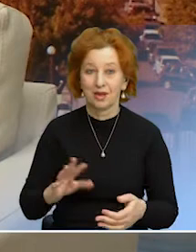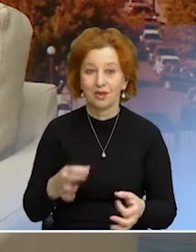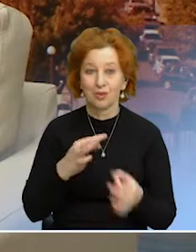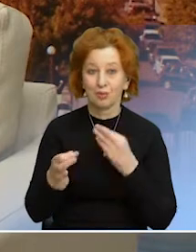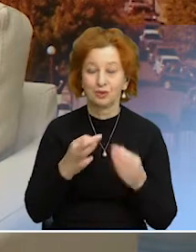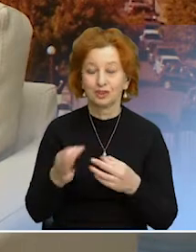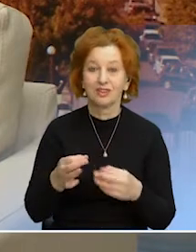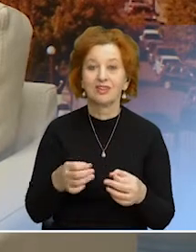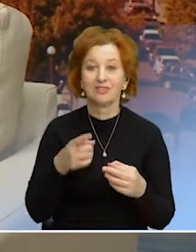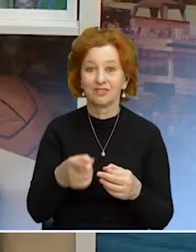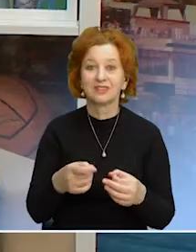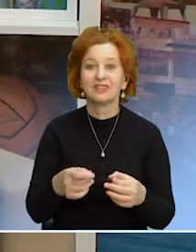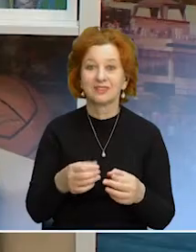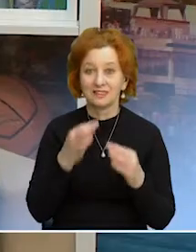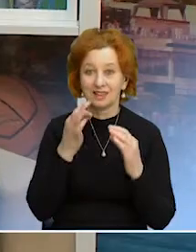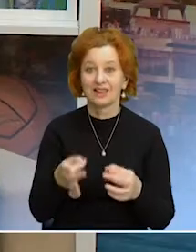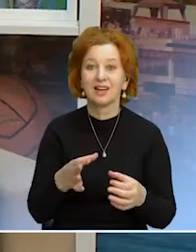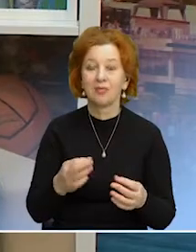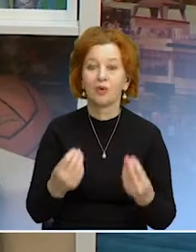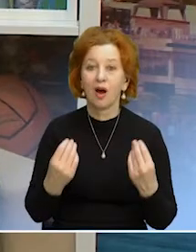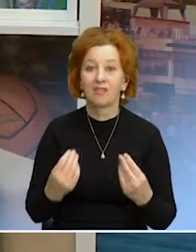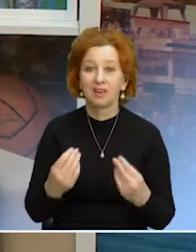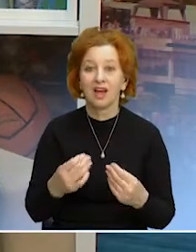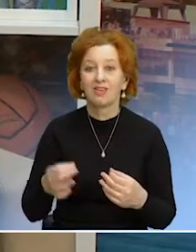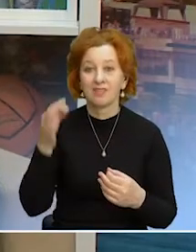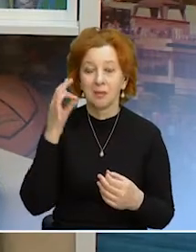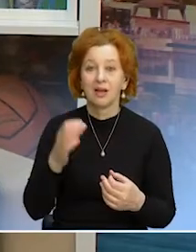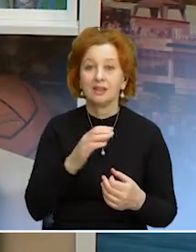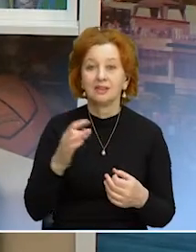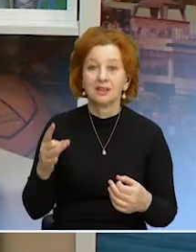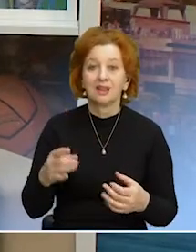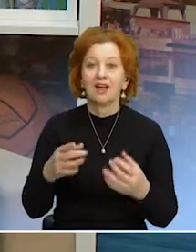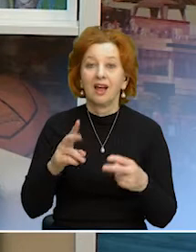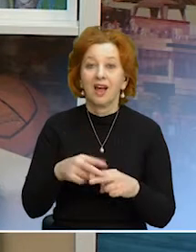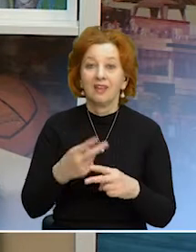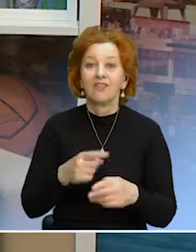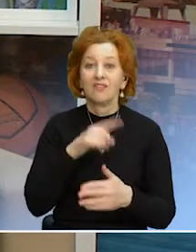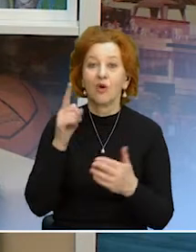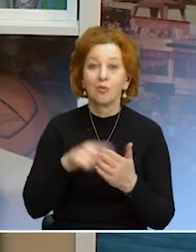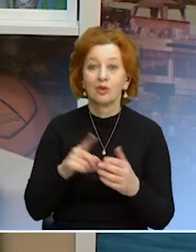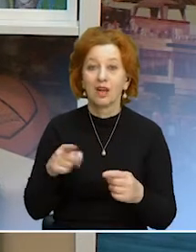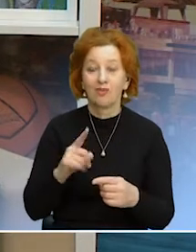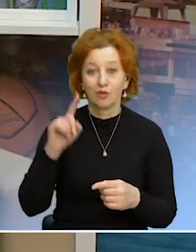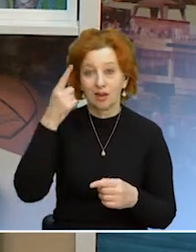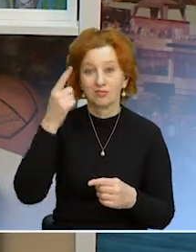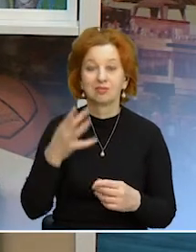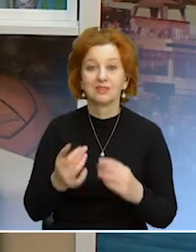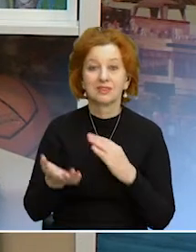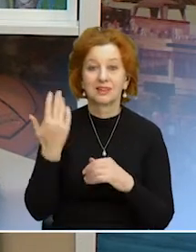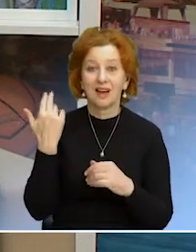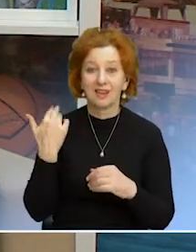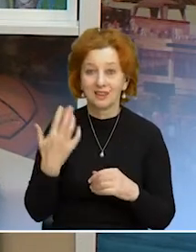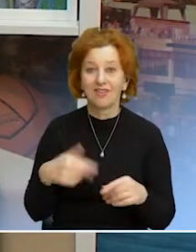сердцу. Вы сказали сейчас про авторитеты, вы вспоминали Советский Союз. И вот вопрос, который возник сразу в голове. Ну вот